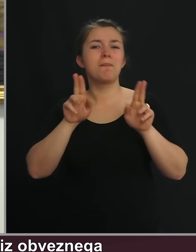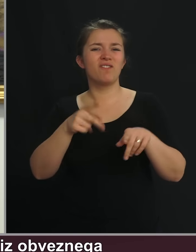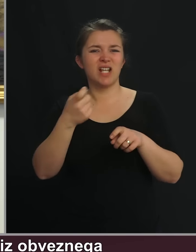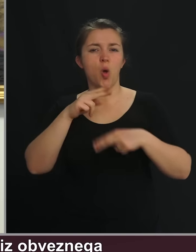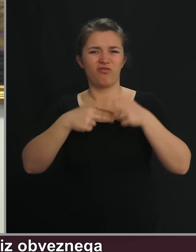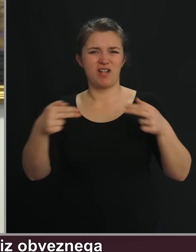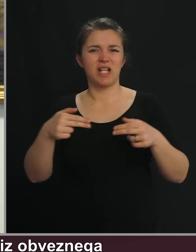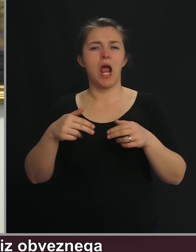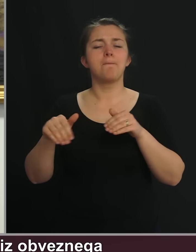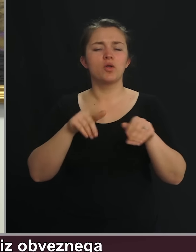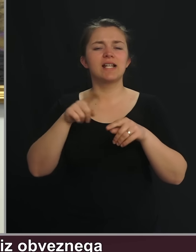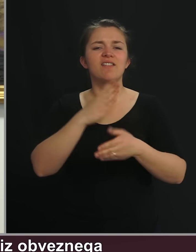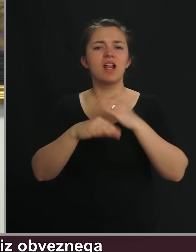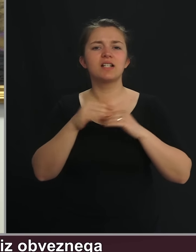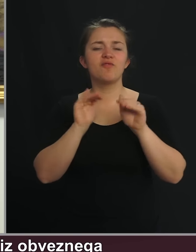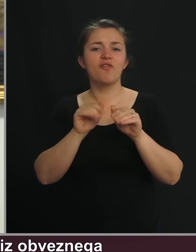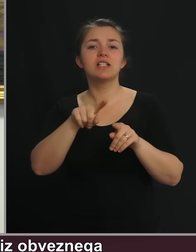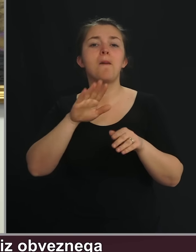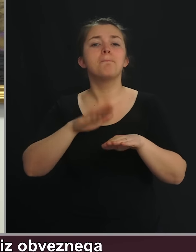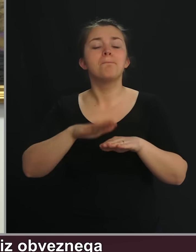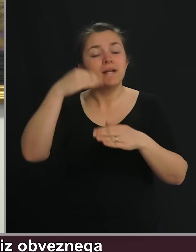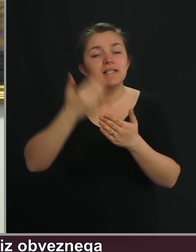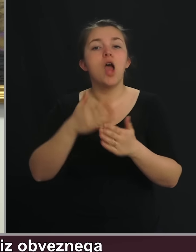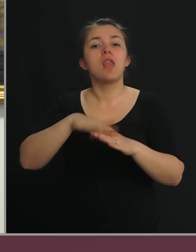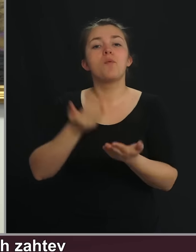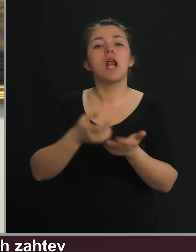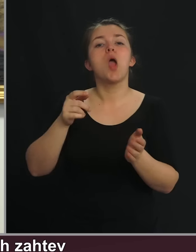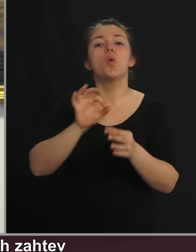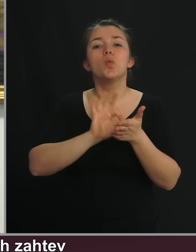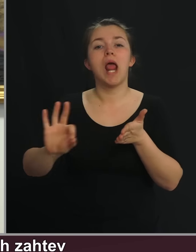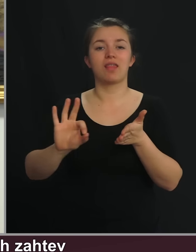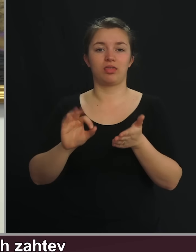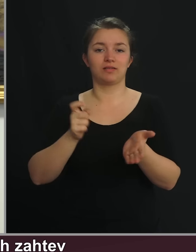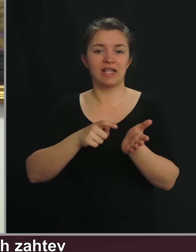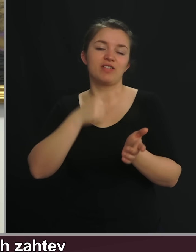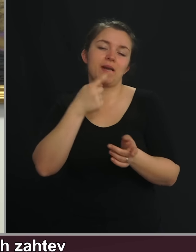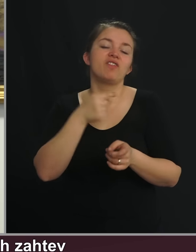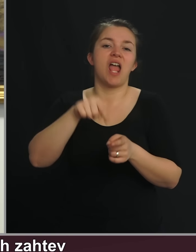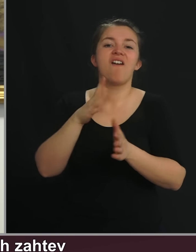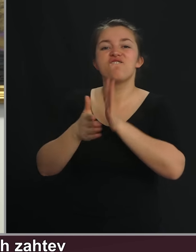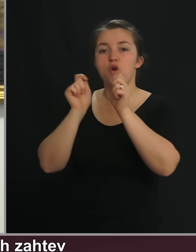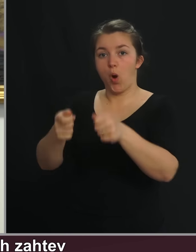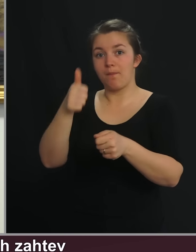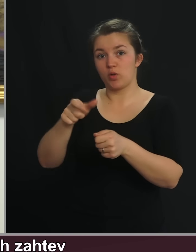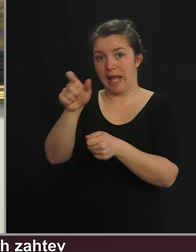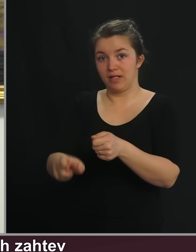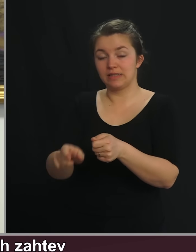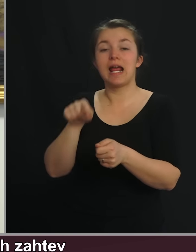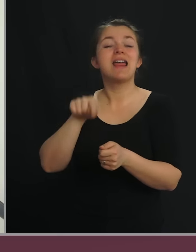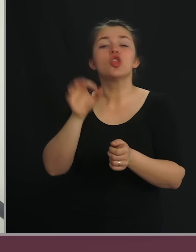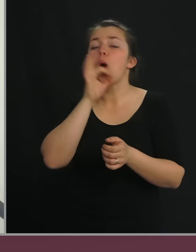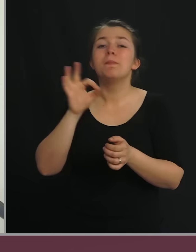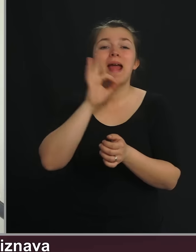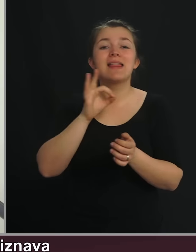Zaradi tega, ker vse pravice iz obveznega pokojninskega in invalidskega zavarovanja se priznajo na podlagi uradne zahteve oziroma vloge